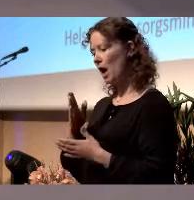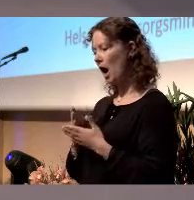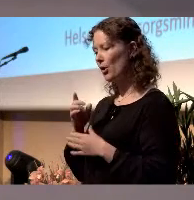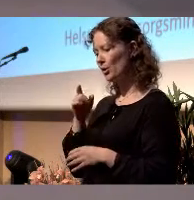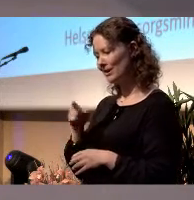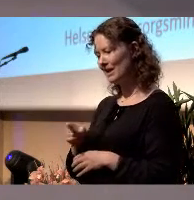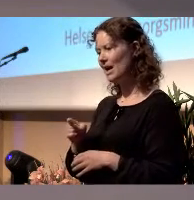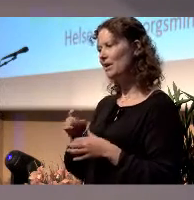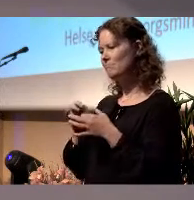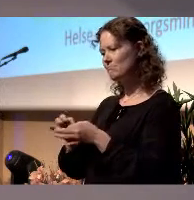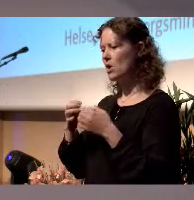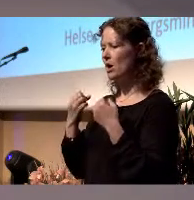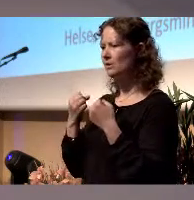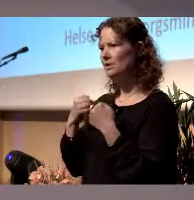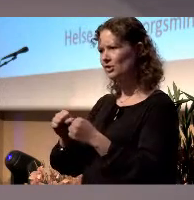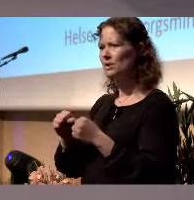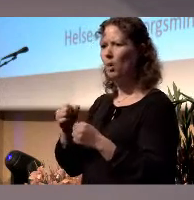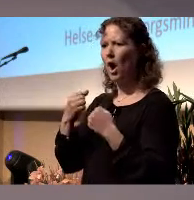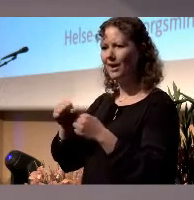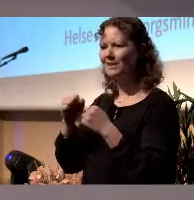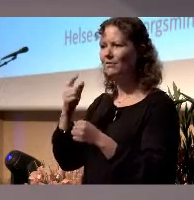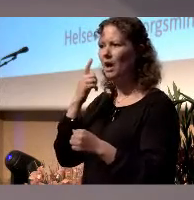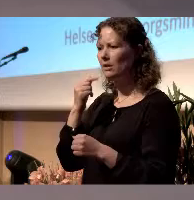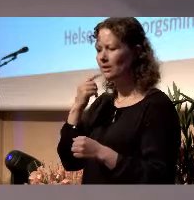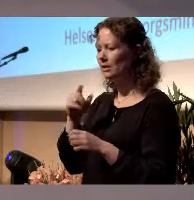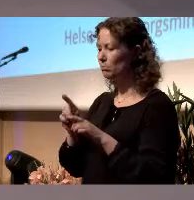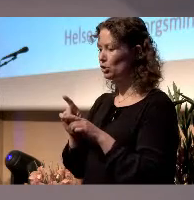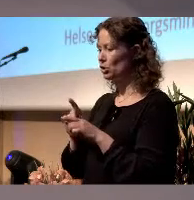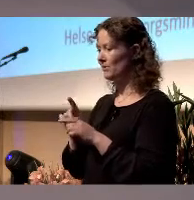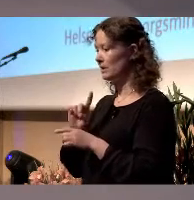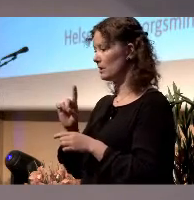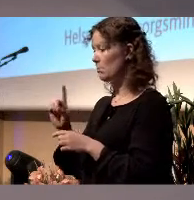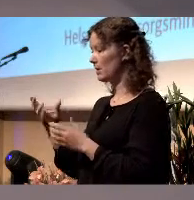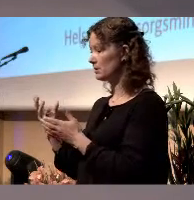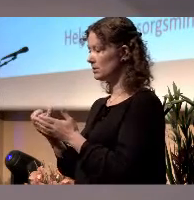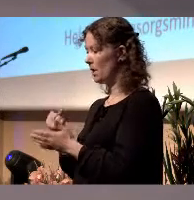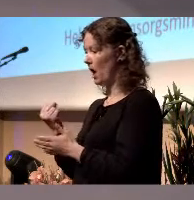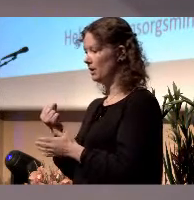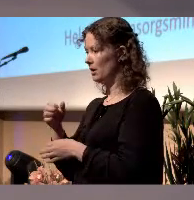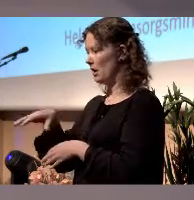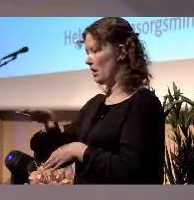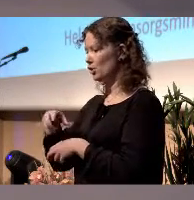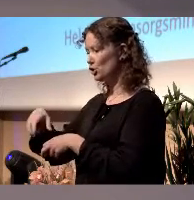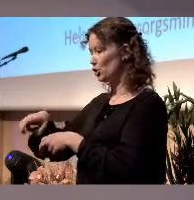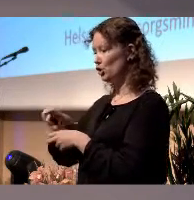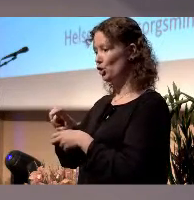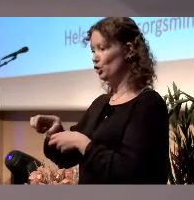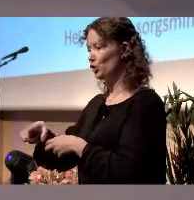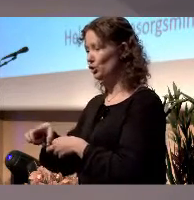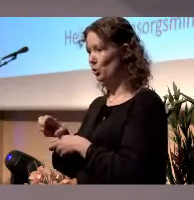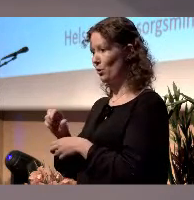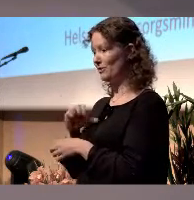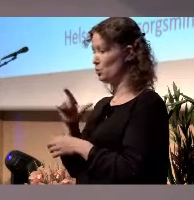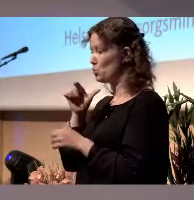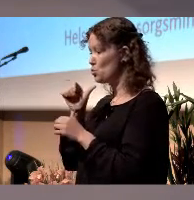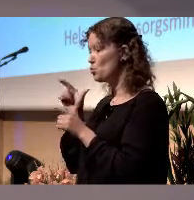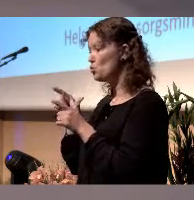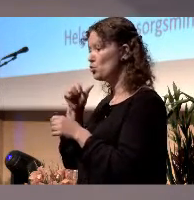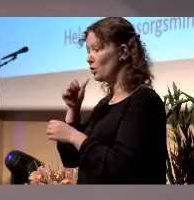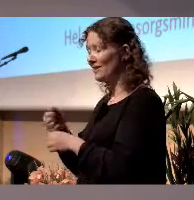ved å satse på aktiv aldring, så sparer vi ikke bare landets gyngestoler for alt for mye unødvendig